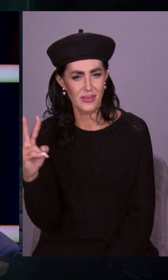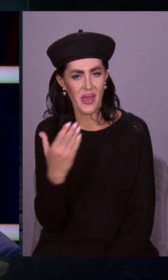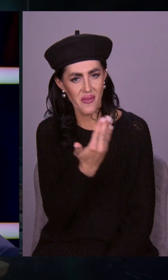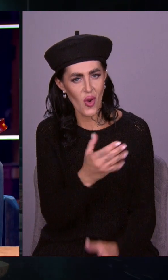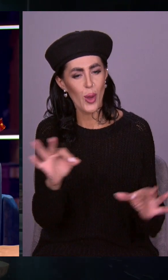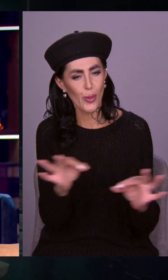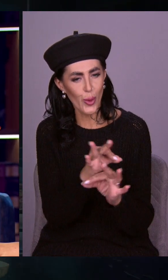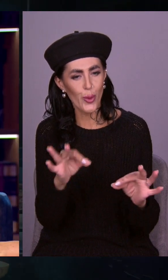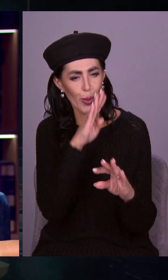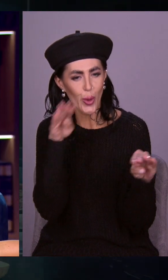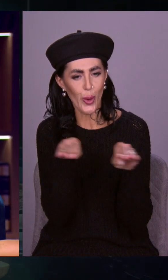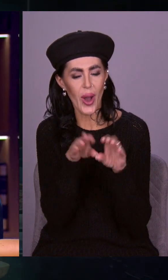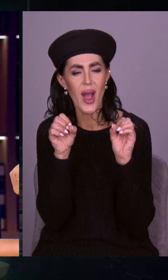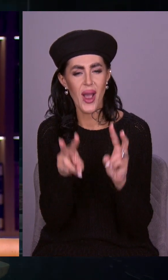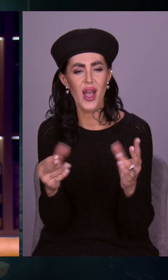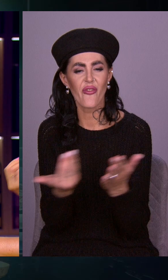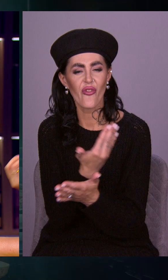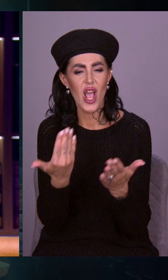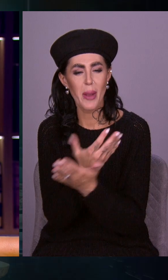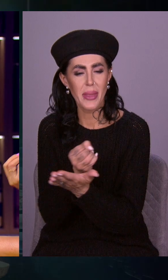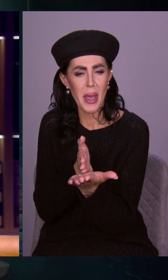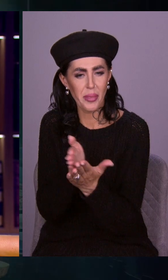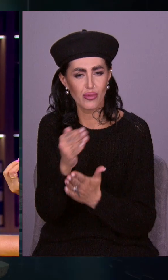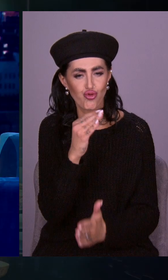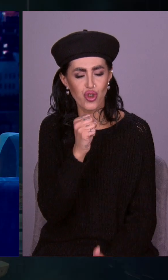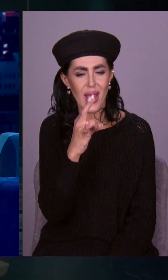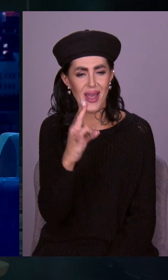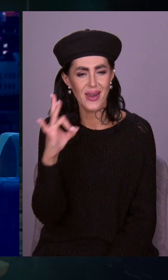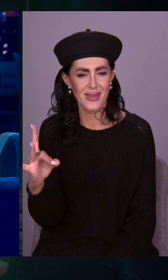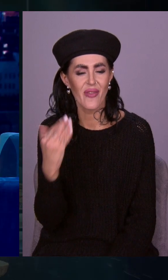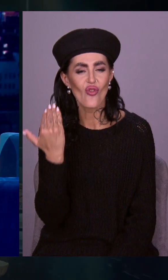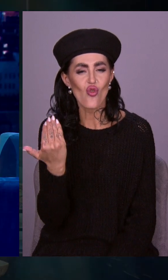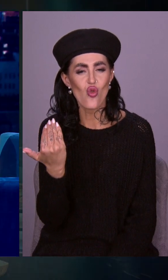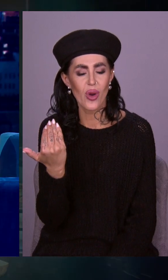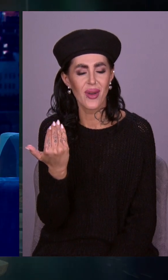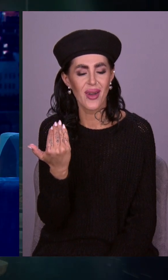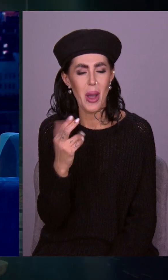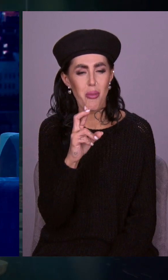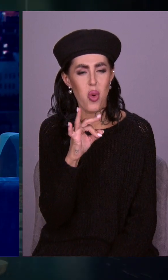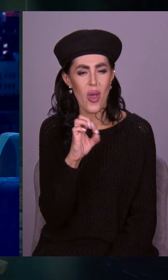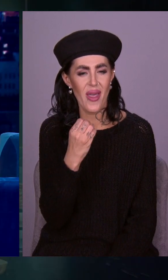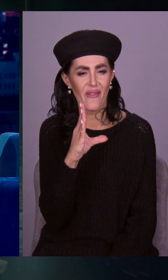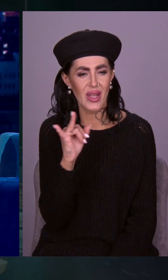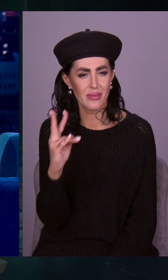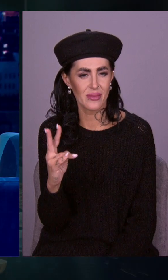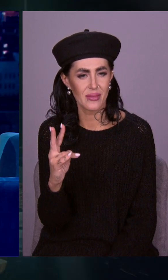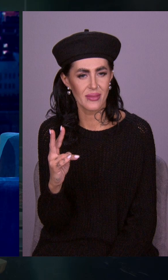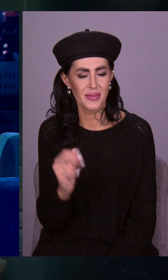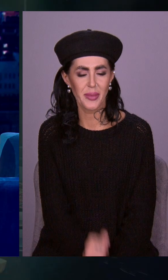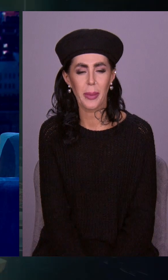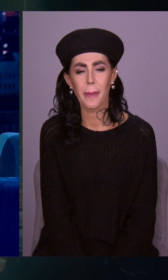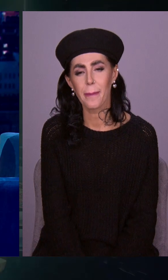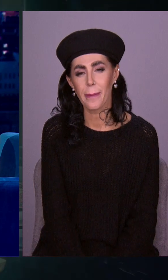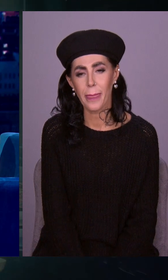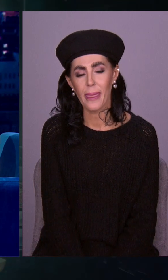дякую. Слухай, я бойовик. Який бойовик такий, знаєш, інтелектуальний, можна сказати. Ну, з елементами детективу, якщо